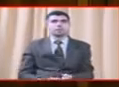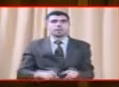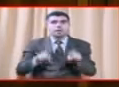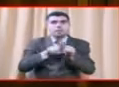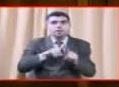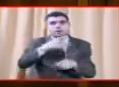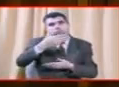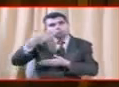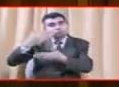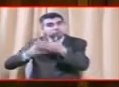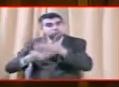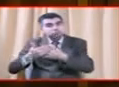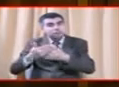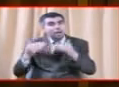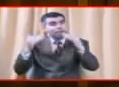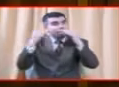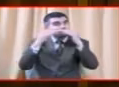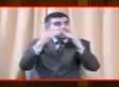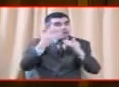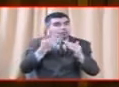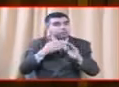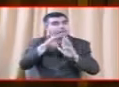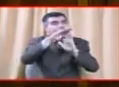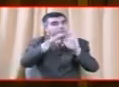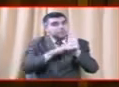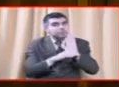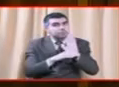منطلق المسؤولية أن تكون هناك لجنة